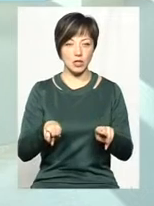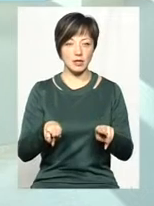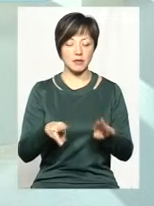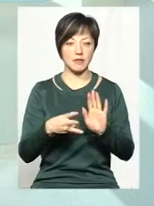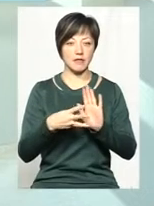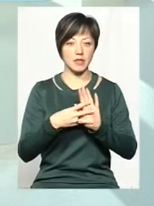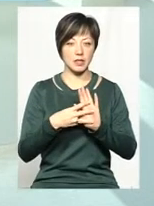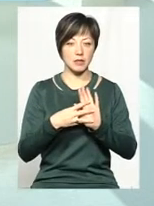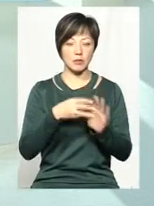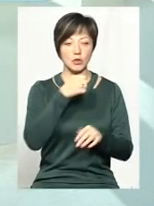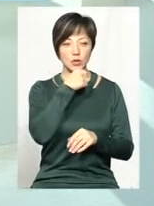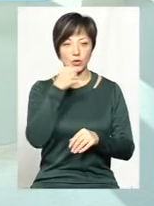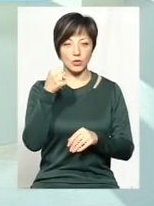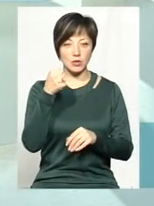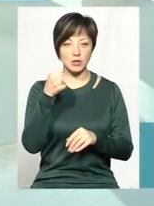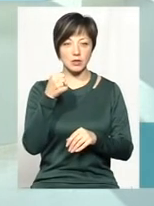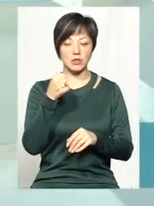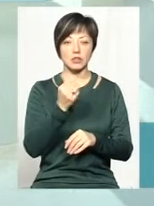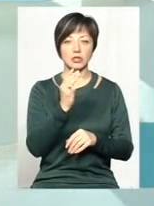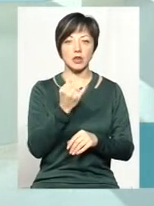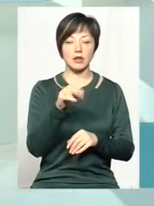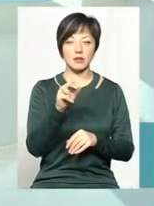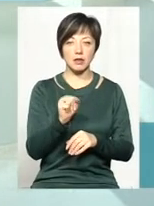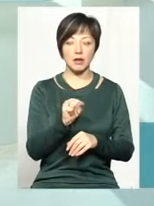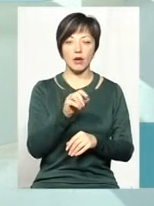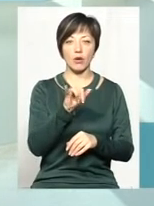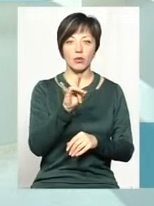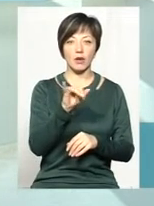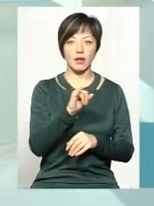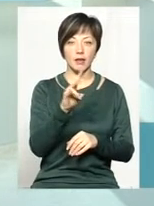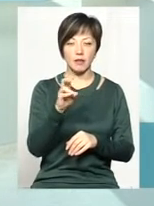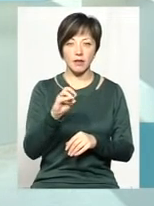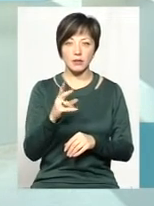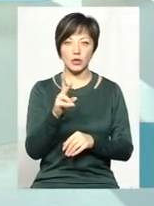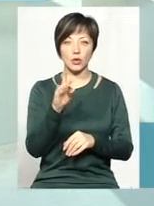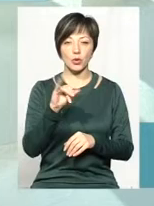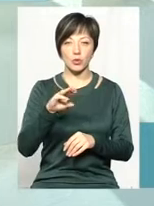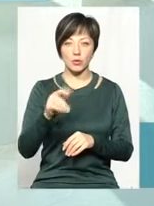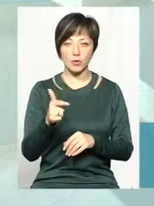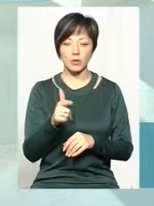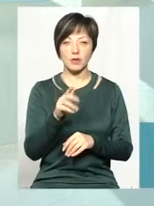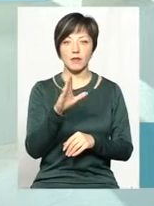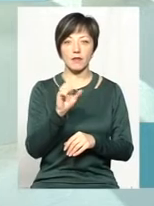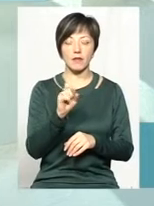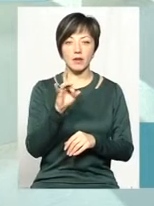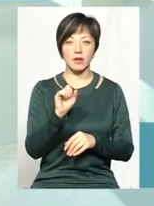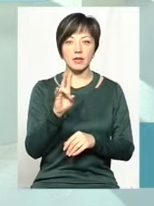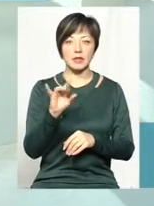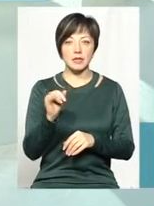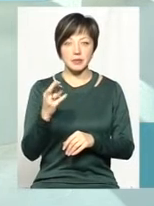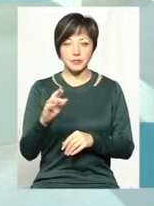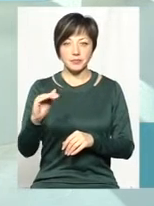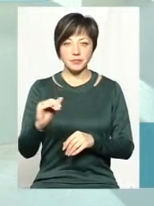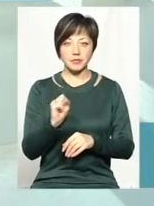8 дорослих – Вітя Шайда, Марина Українець, Катя Ругунова, Марина Круть, Антон Верениця, наш